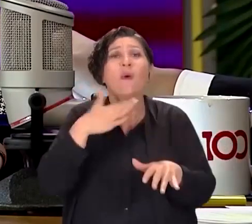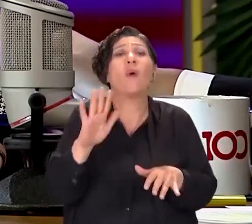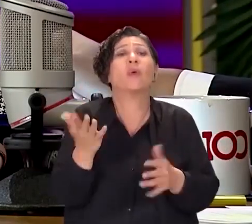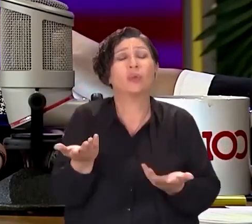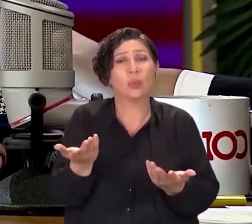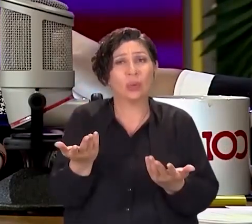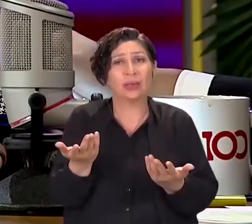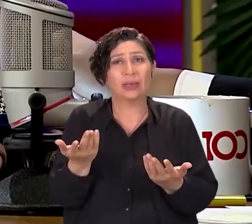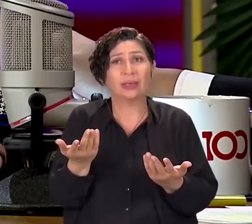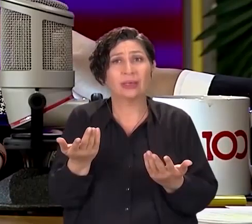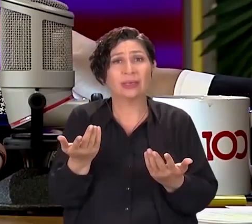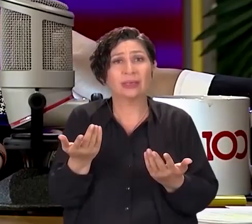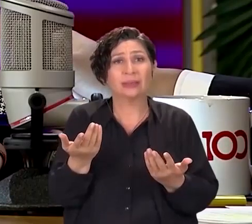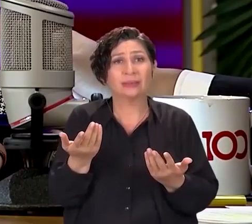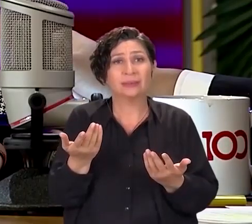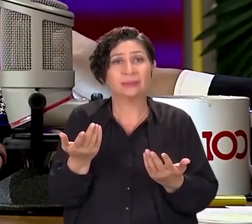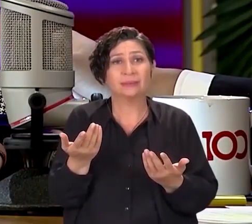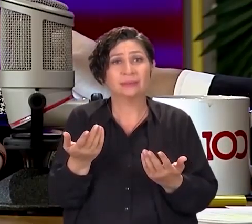Ondan sonra